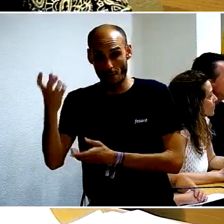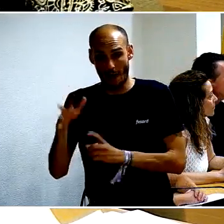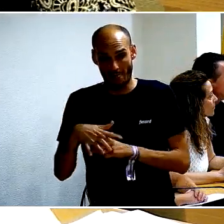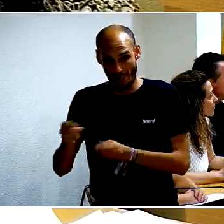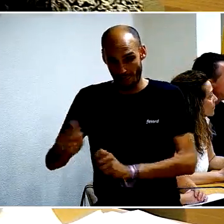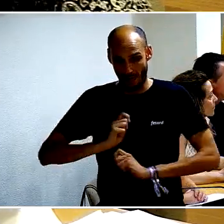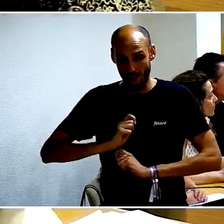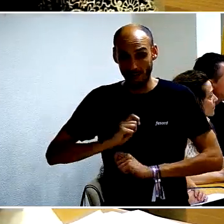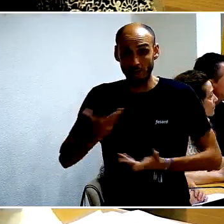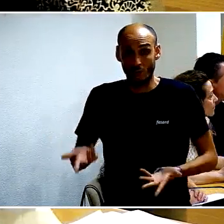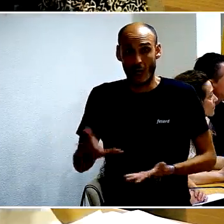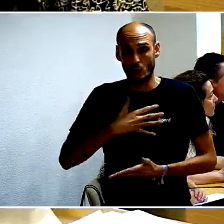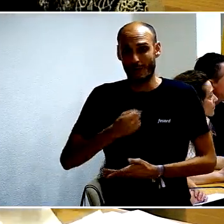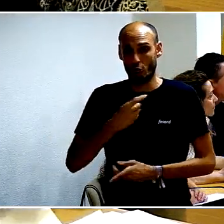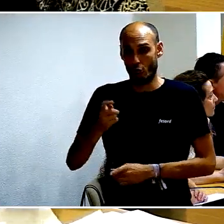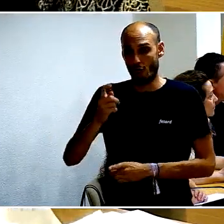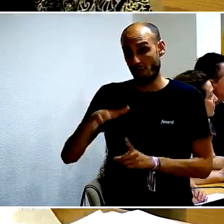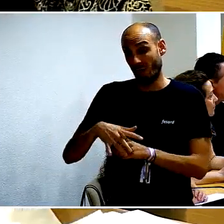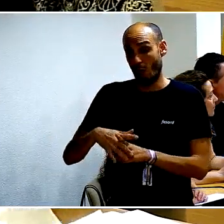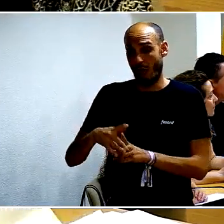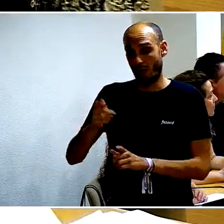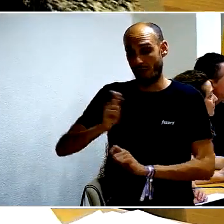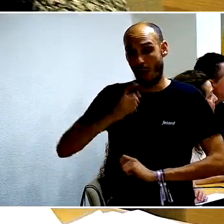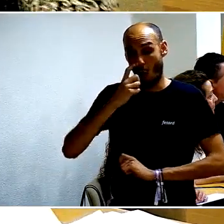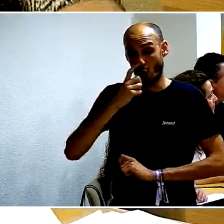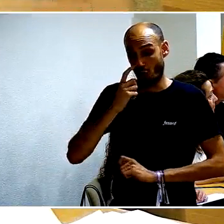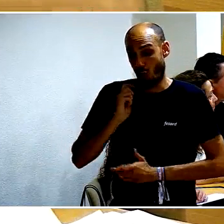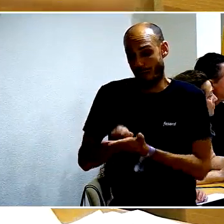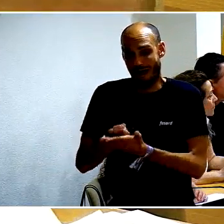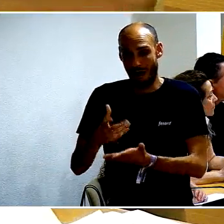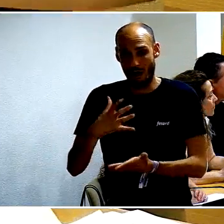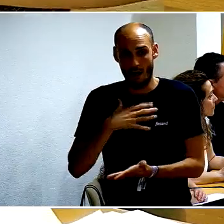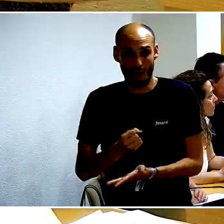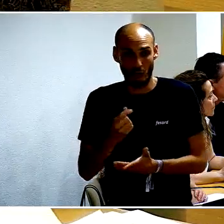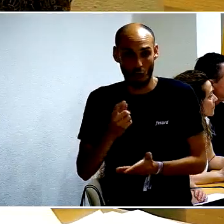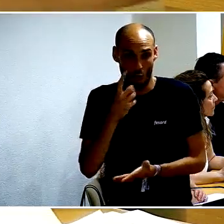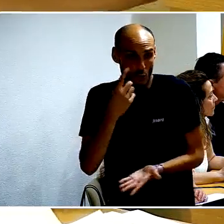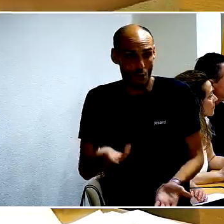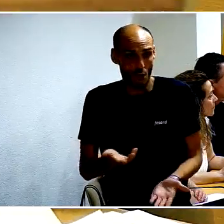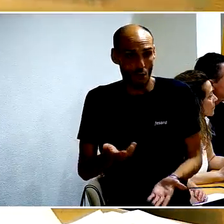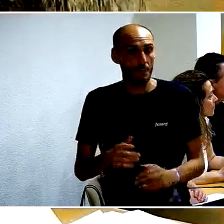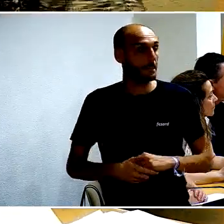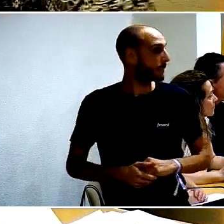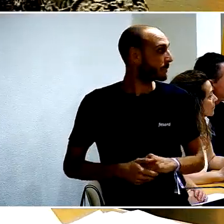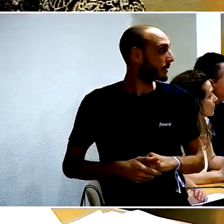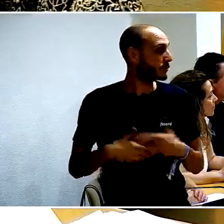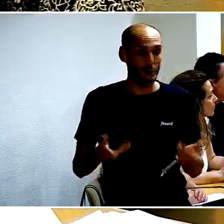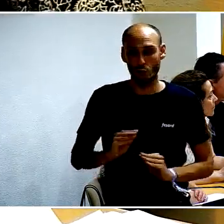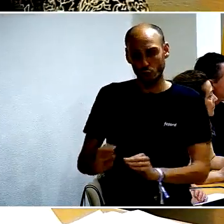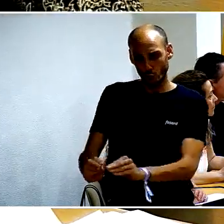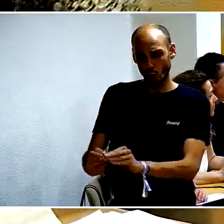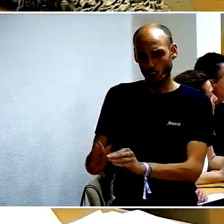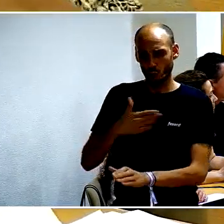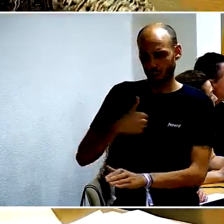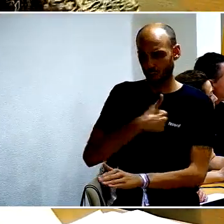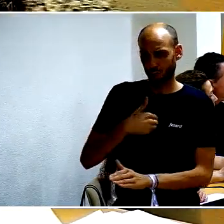i l'Ajuntament la paga en juny, evidentment, per això fa el reconeixement extrajudicial. I després, jo mai acabo d'entendre quina és la seva posició. O